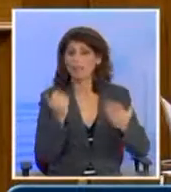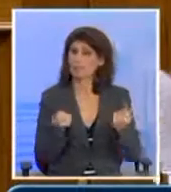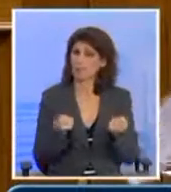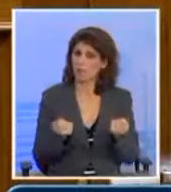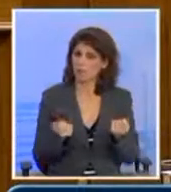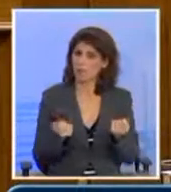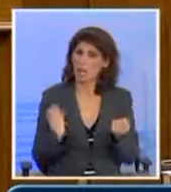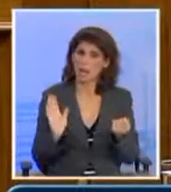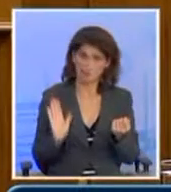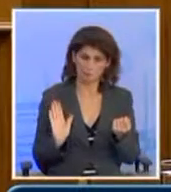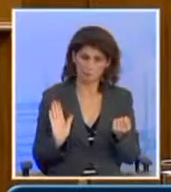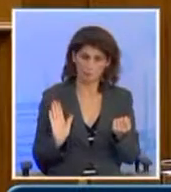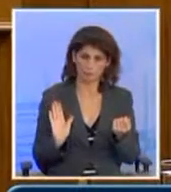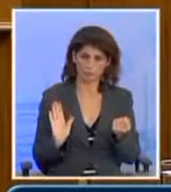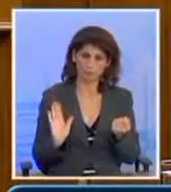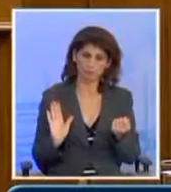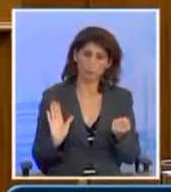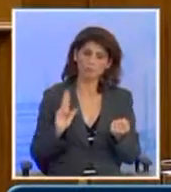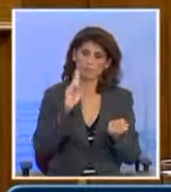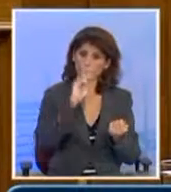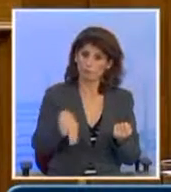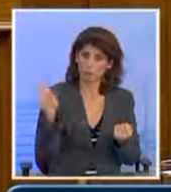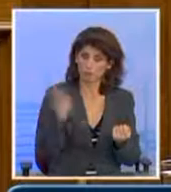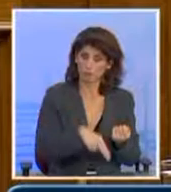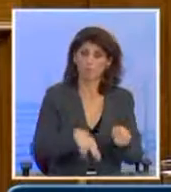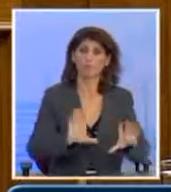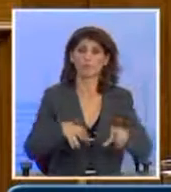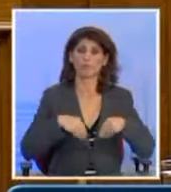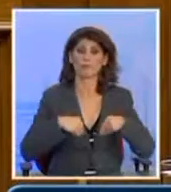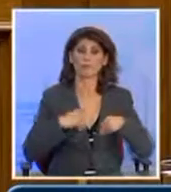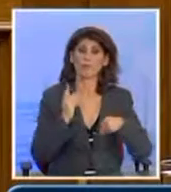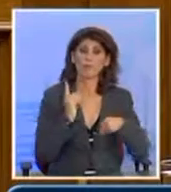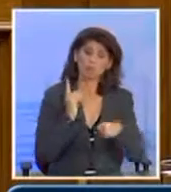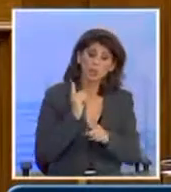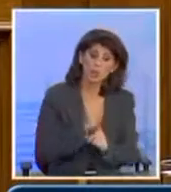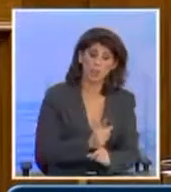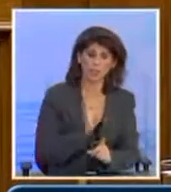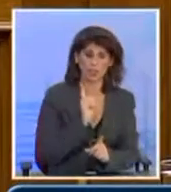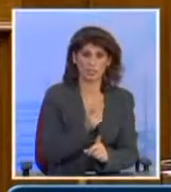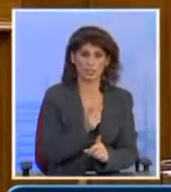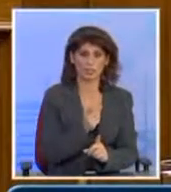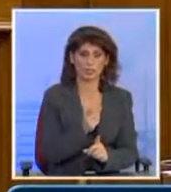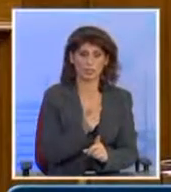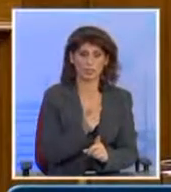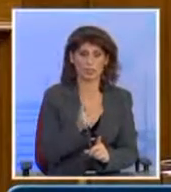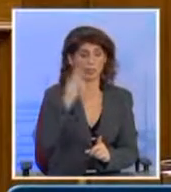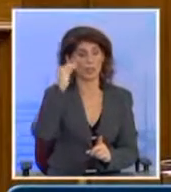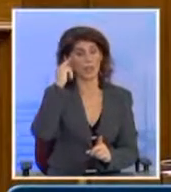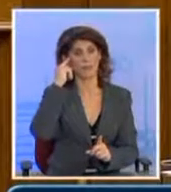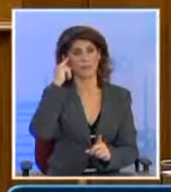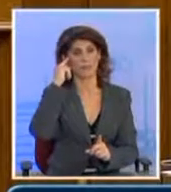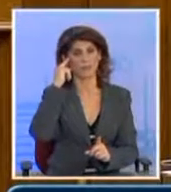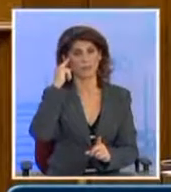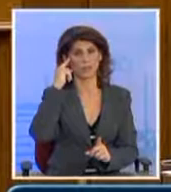γίνει. Όμως, απορρίπτω και δεν δέχομαι το είδος της κριτικής το οποίο δεν λαμβάνει υπόψη